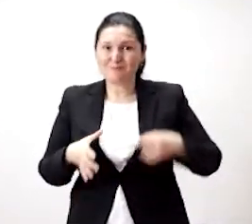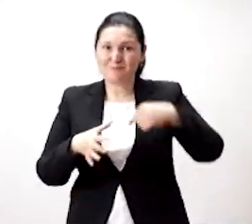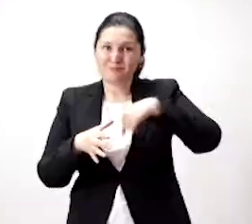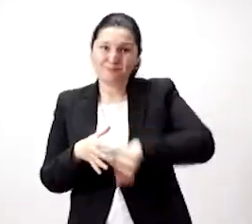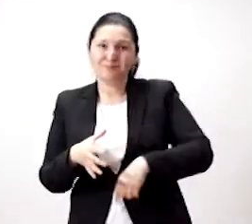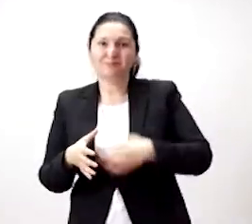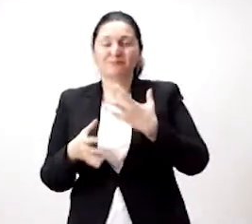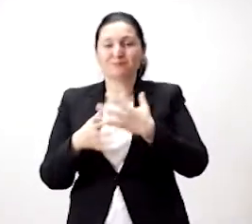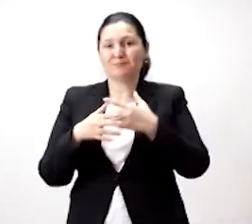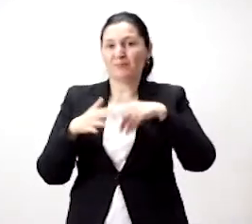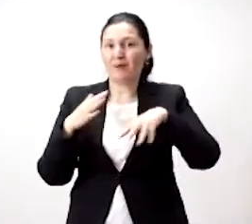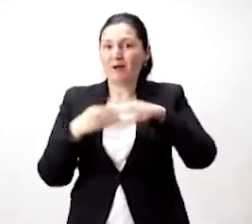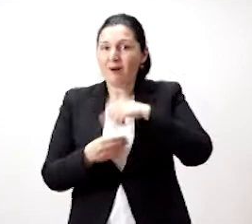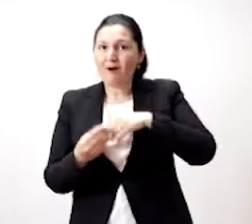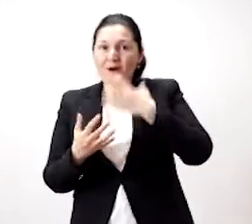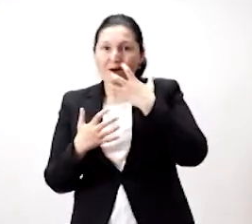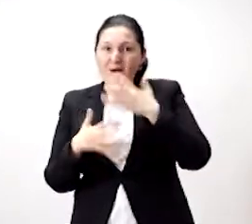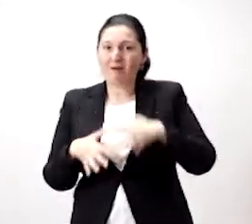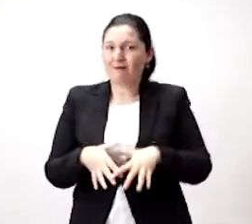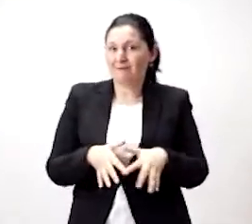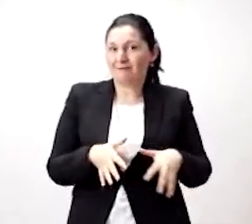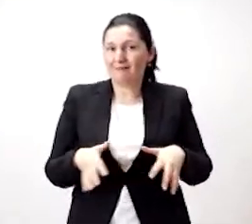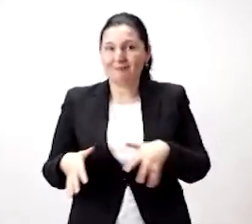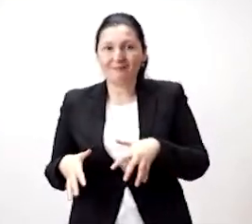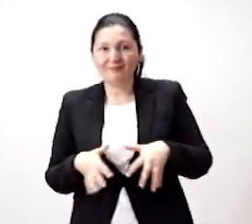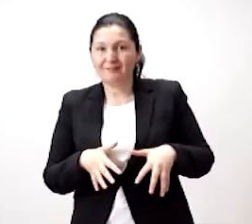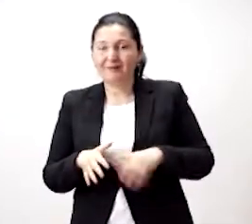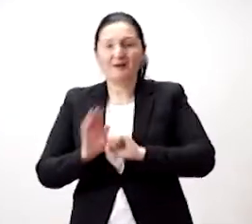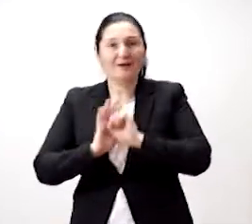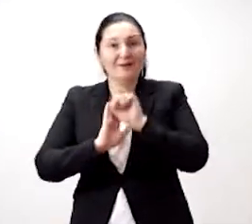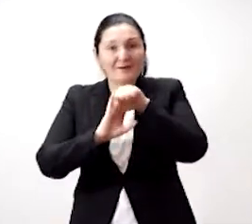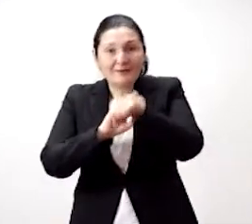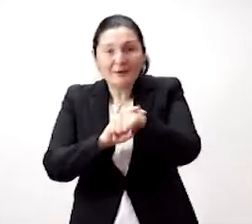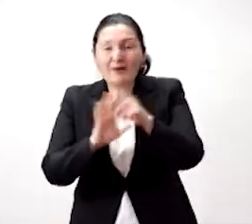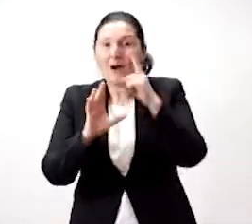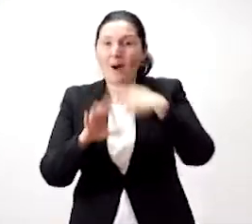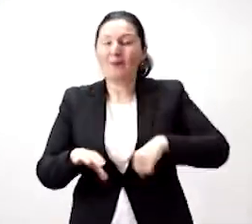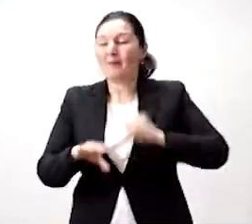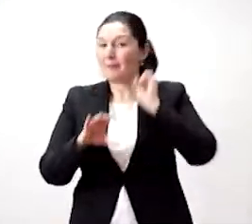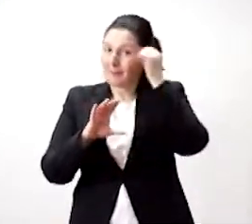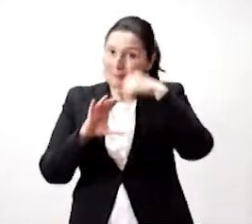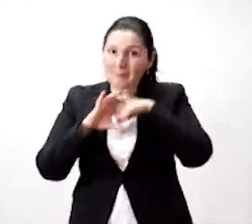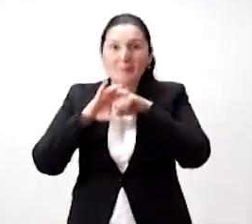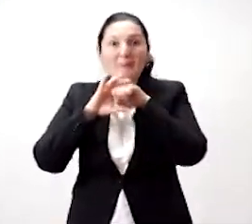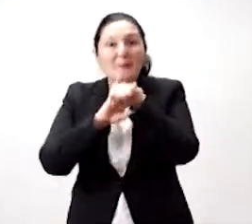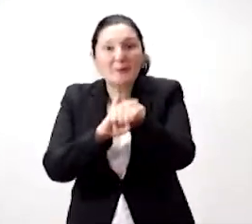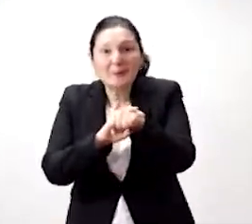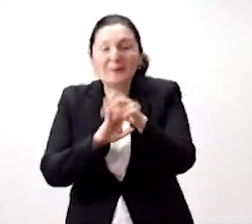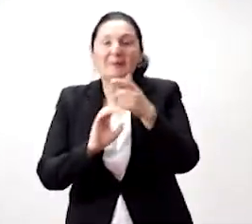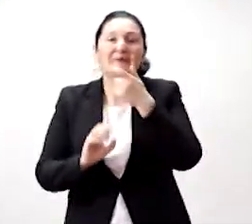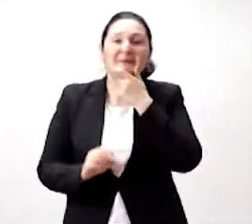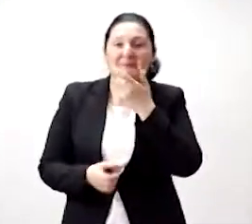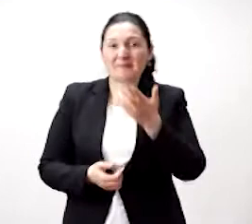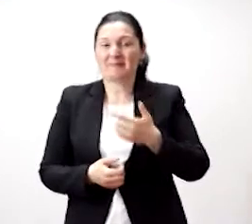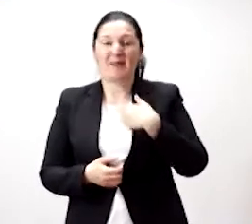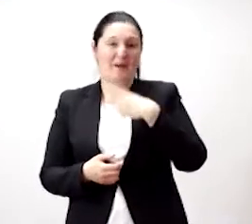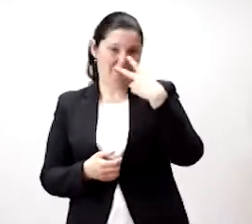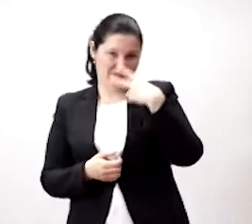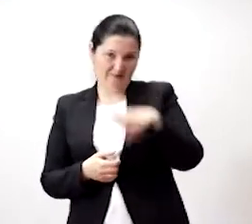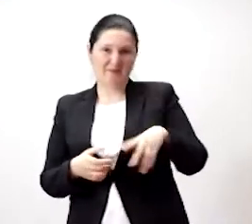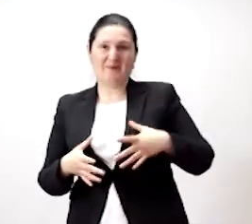که فلایرد هنوز هم از خلطچه نبر اومده است. بله، من خلطچه کنگرو رو